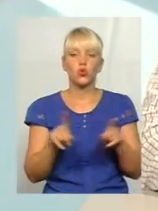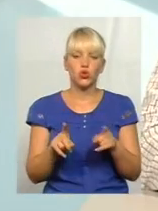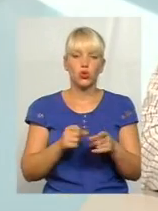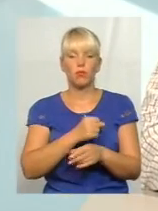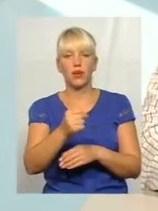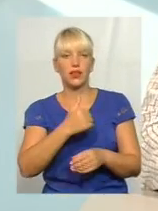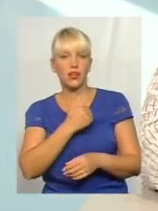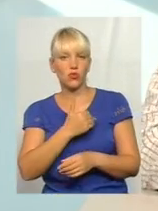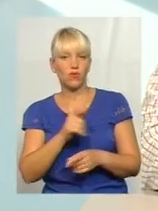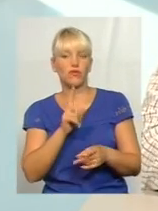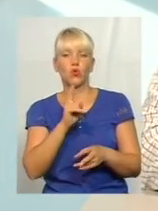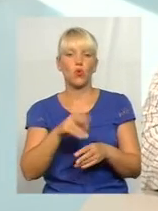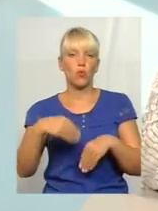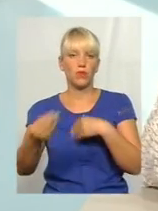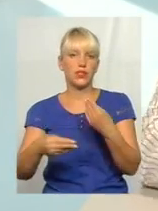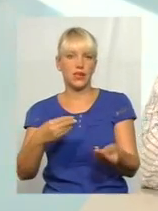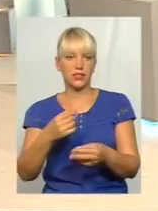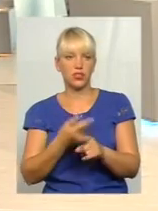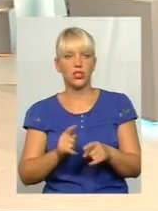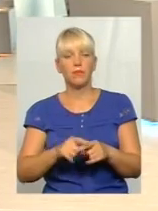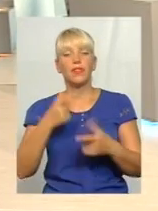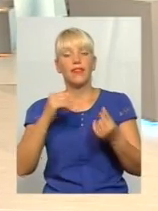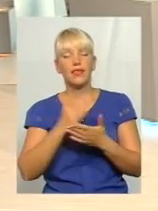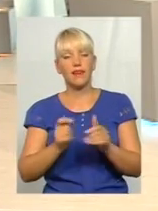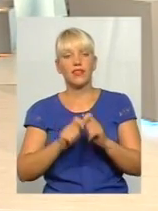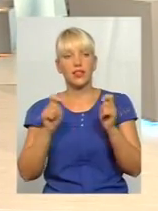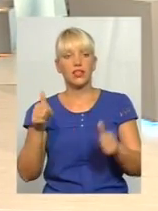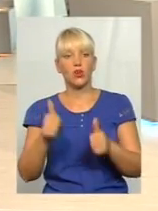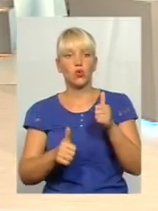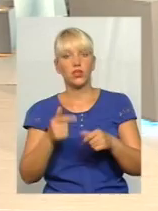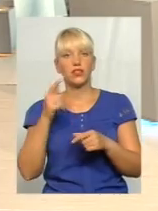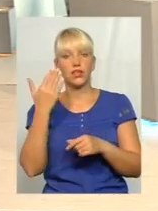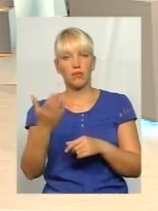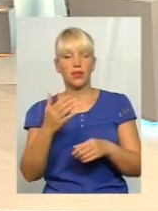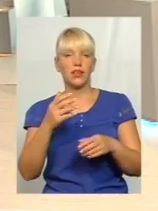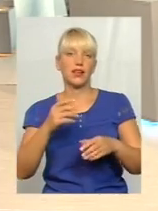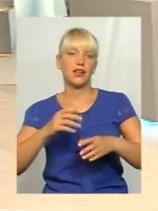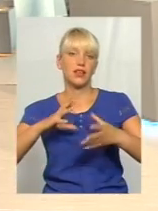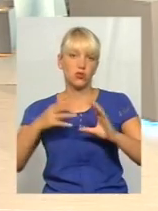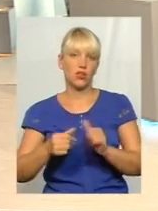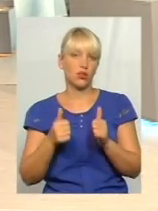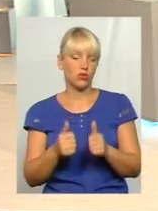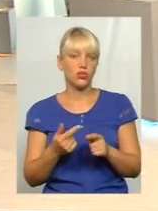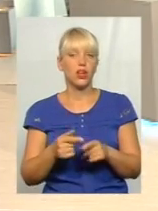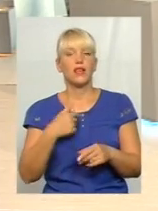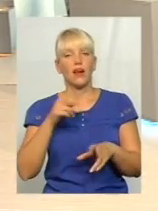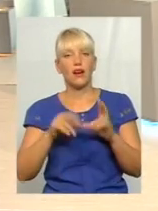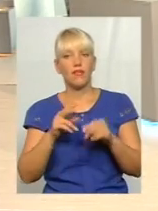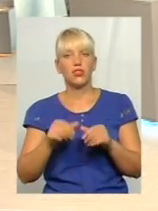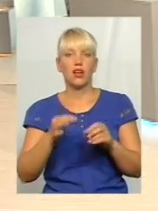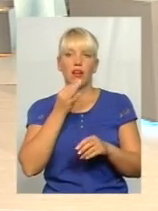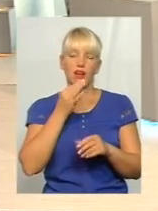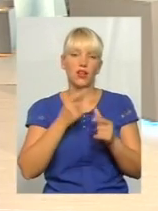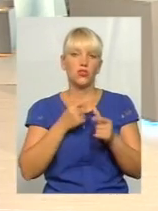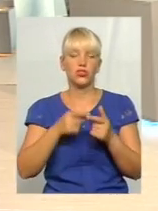призначили там де є конкуренція там і відкрита конкуренція Там звісно Результати будуть кращі тобто я вважаю що рано чи пізно ми до конкурсів